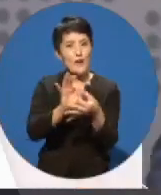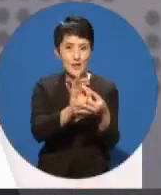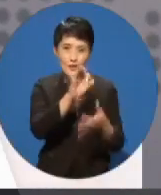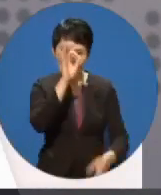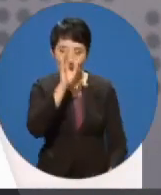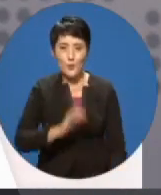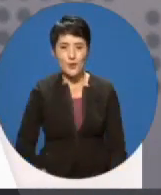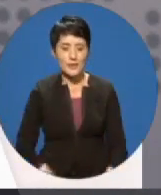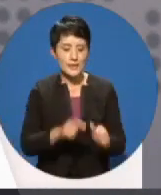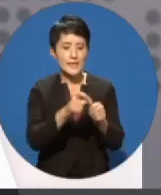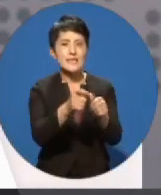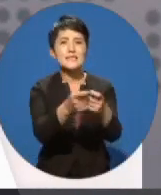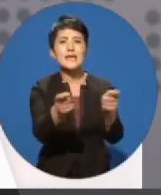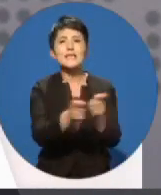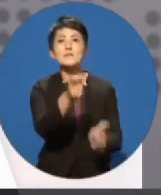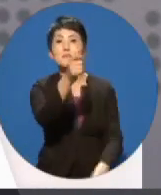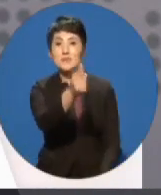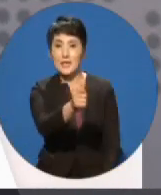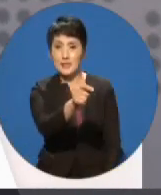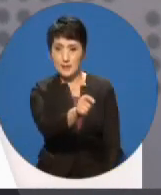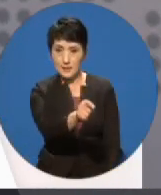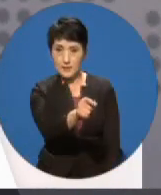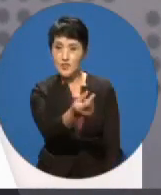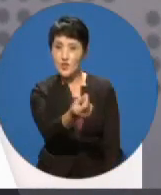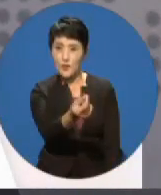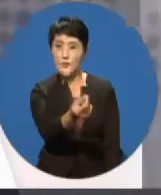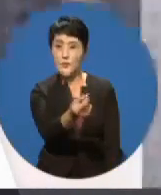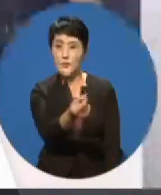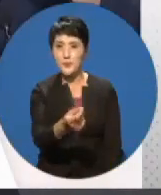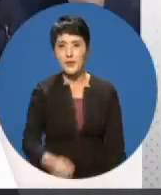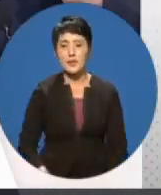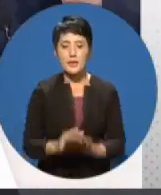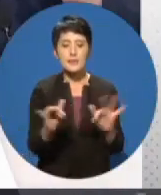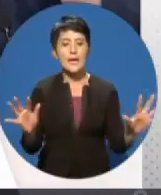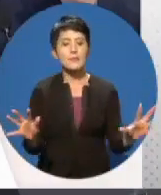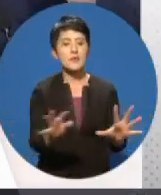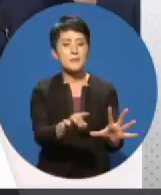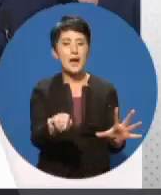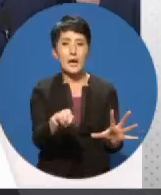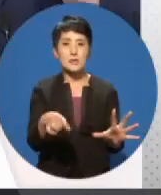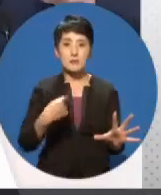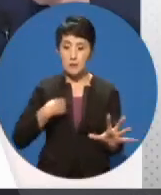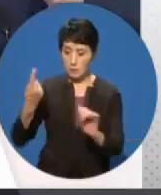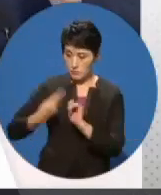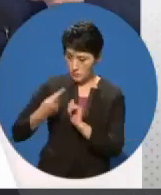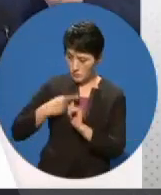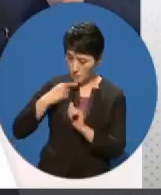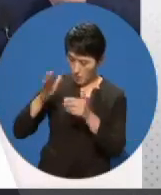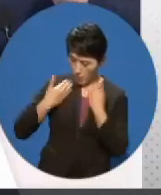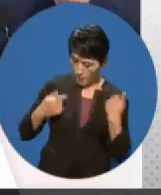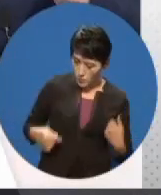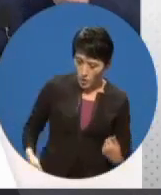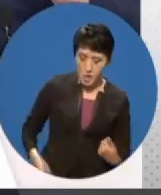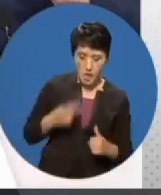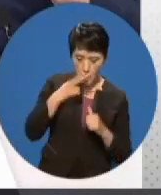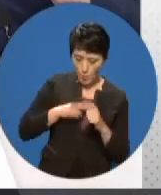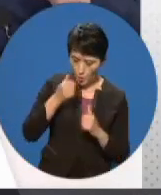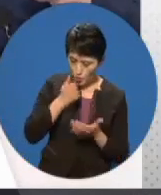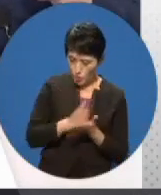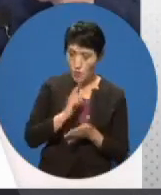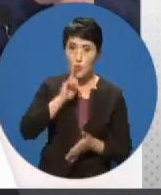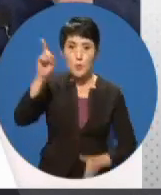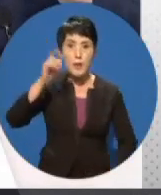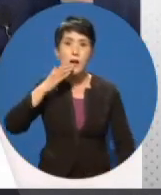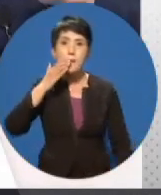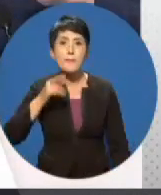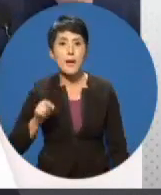인사팀장처럼 공개적으로 이 말이 불특정 또는 다수인이 네. 이럴 때 공연인 경우는 저는 당연히 모욕죄가 된다 봐요. 그러기 검찰이